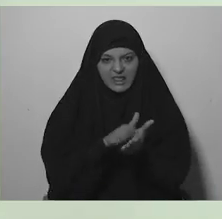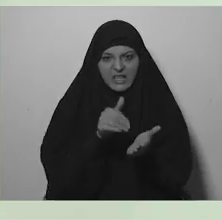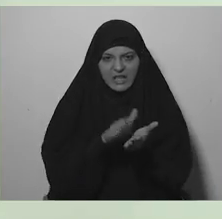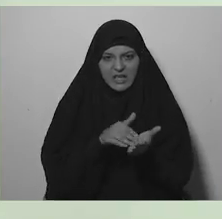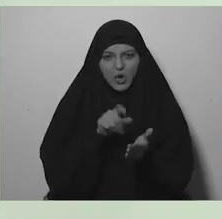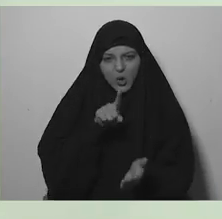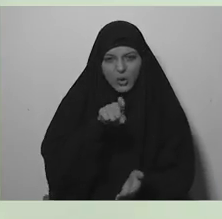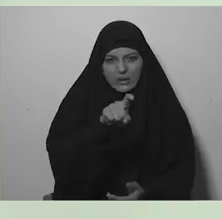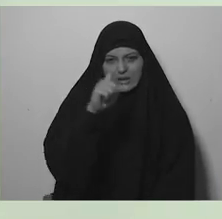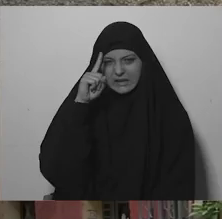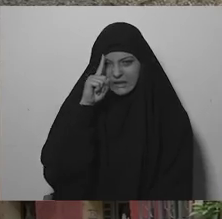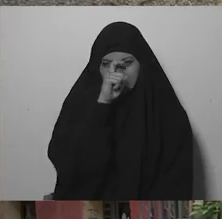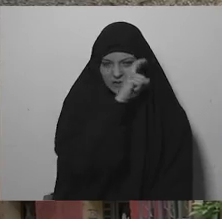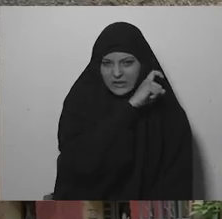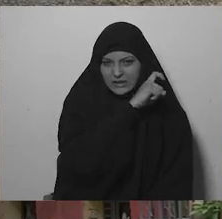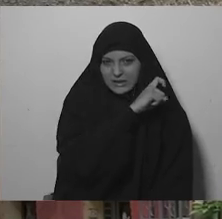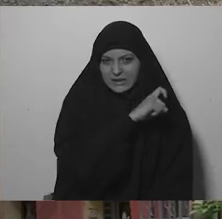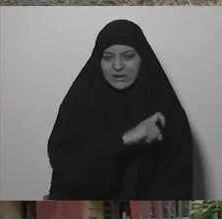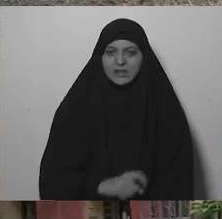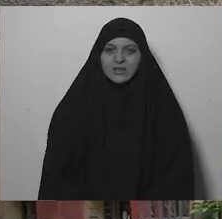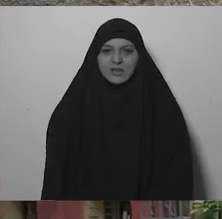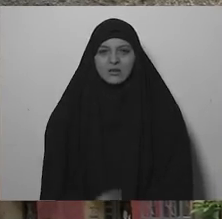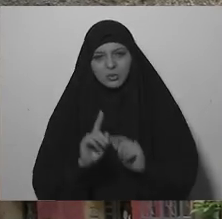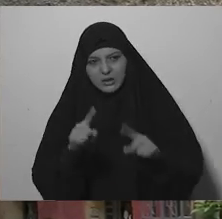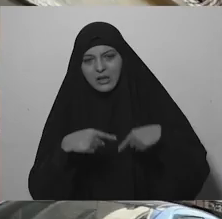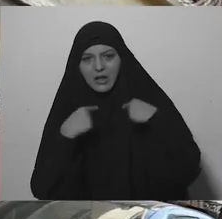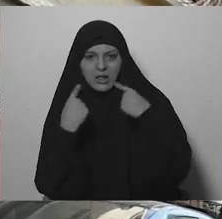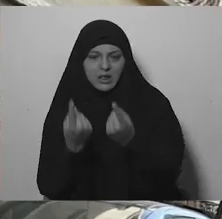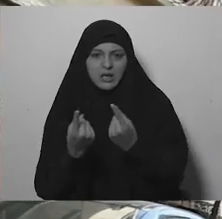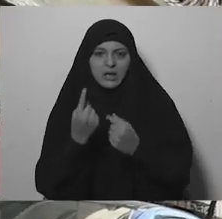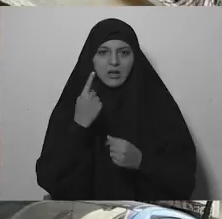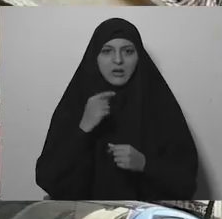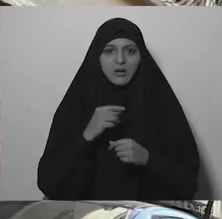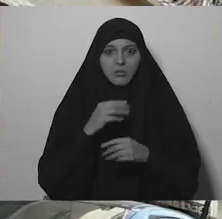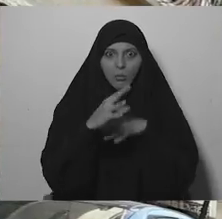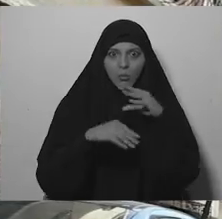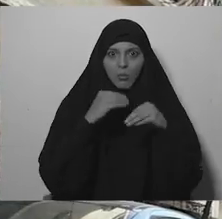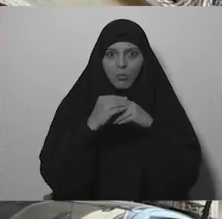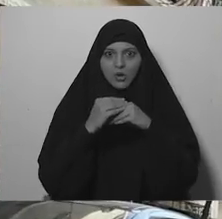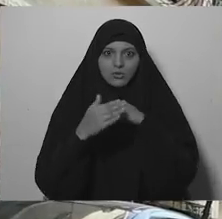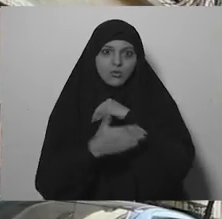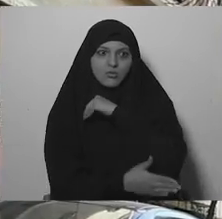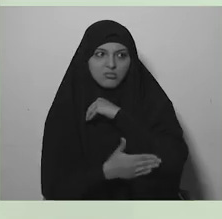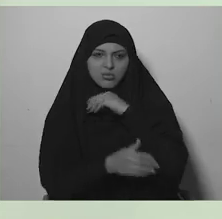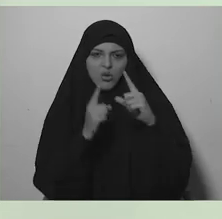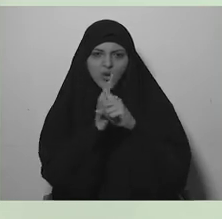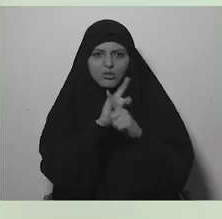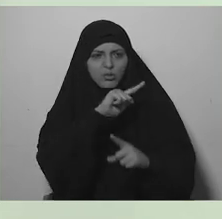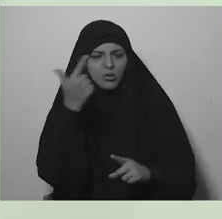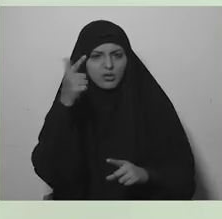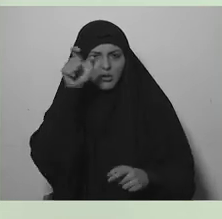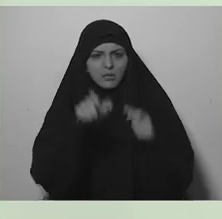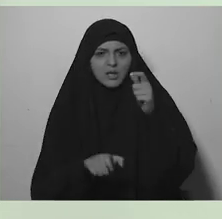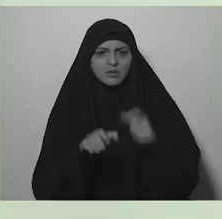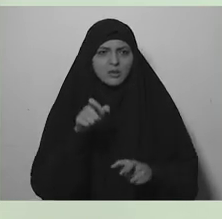Donc, en terrain, c'était difficile pour les enquêteurs d'y aller à un monde rural et